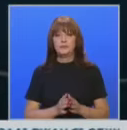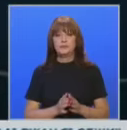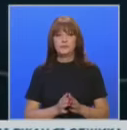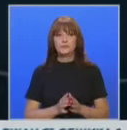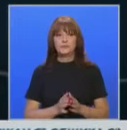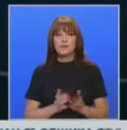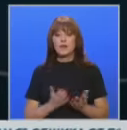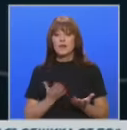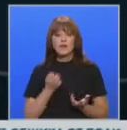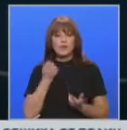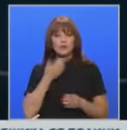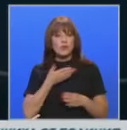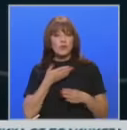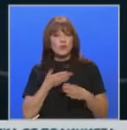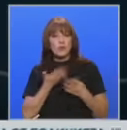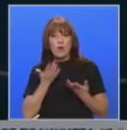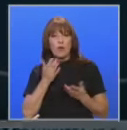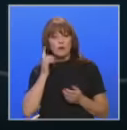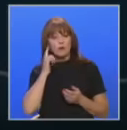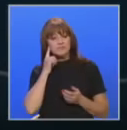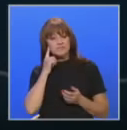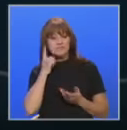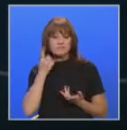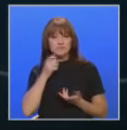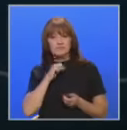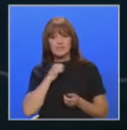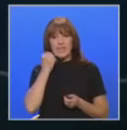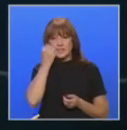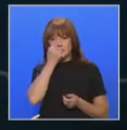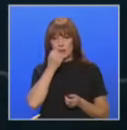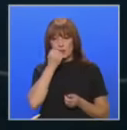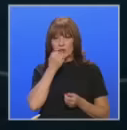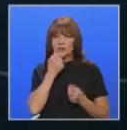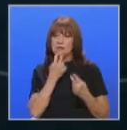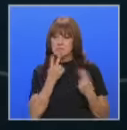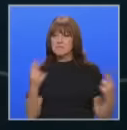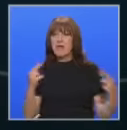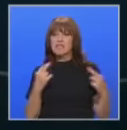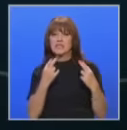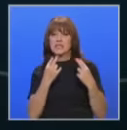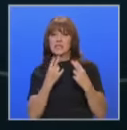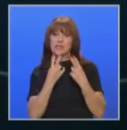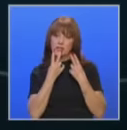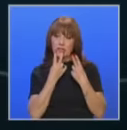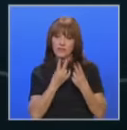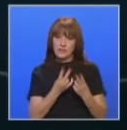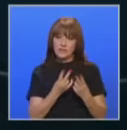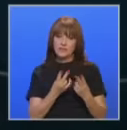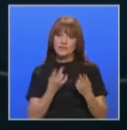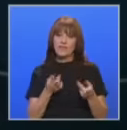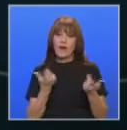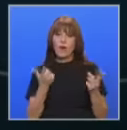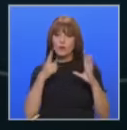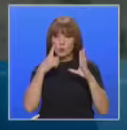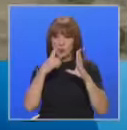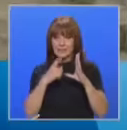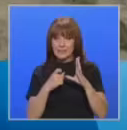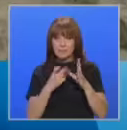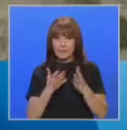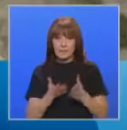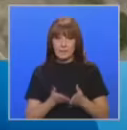са спекулации, ще преценят сами зрителите, след като видят това, което заснехме заедно с оператора Боян